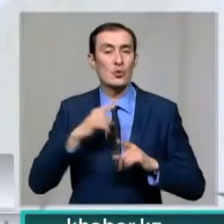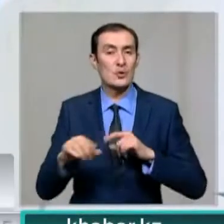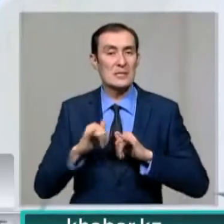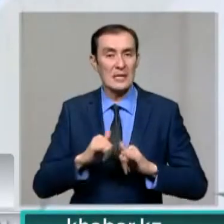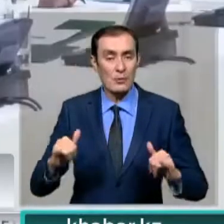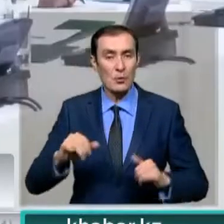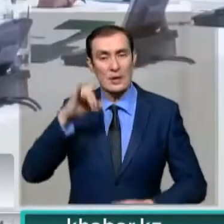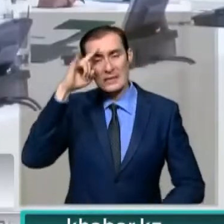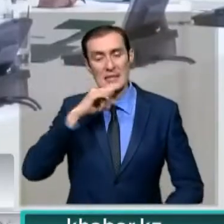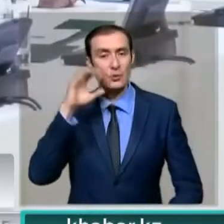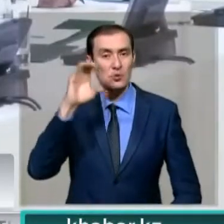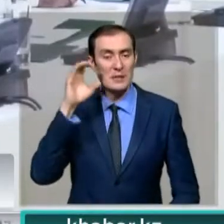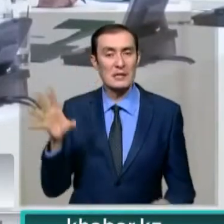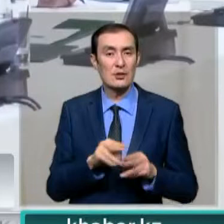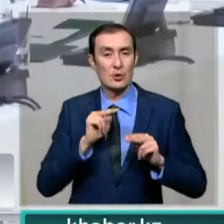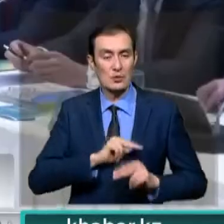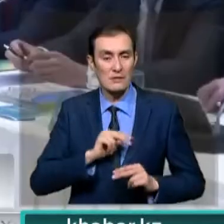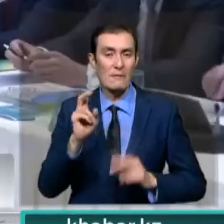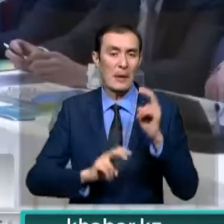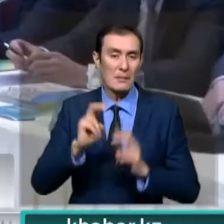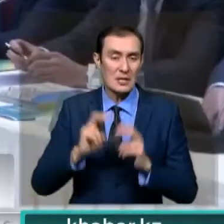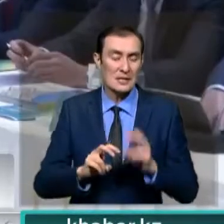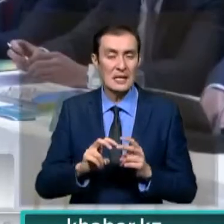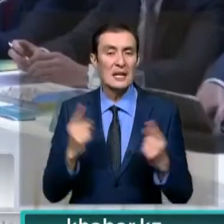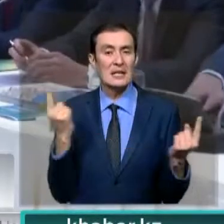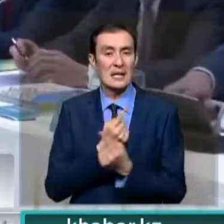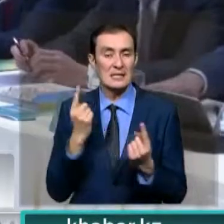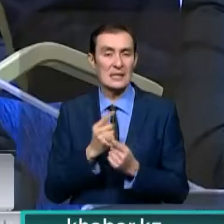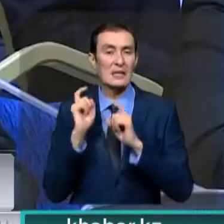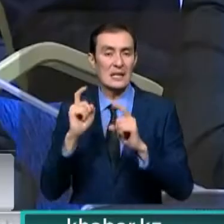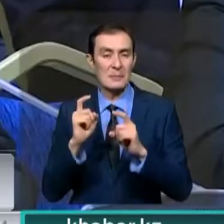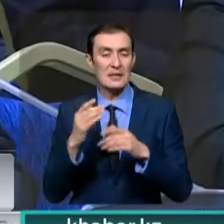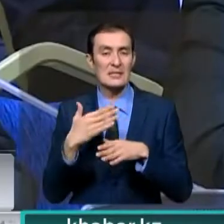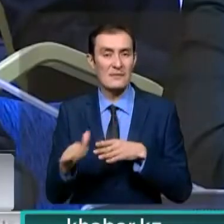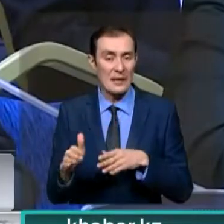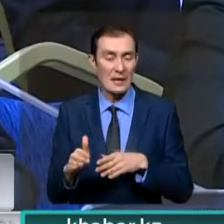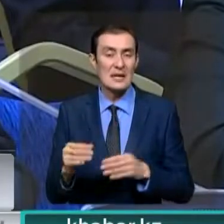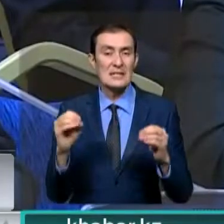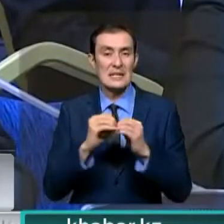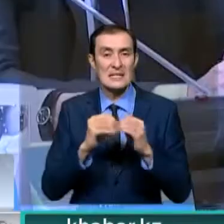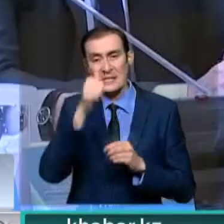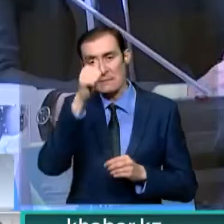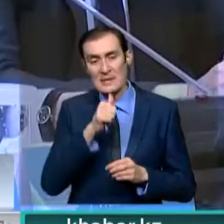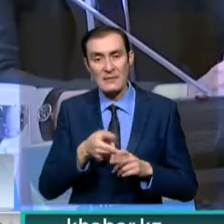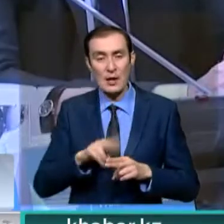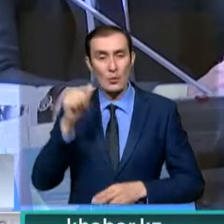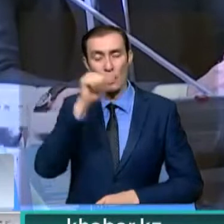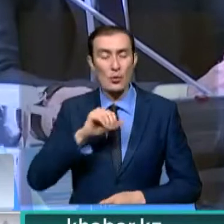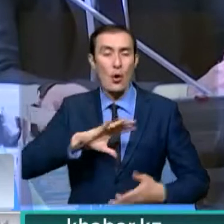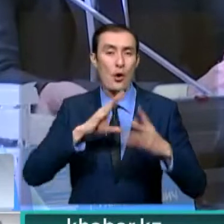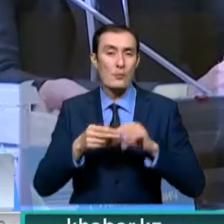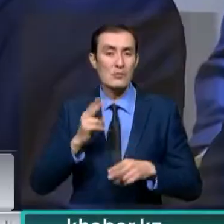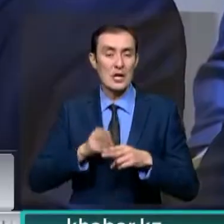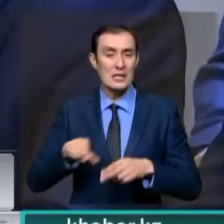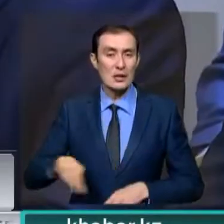динамику казахстанская узбекского сотрудничества в Промышленной e-transit на Транспортной сферах за 10 месяцев этого года объём